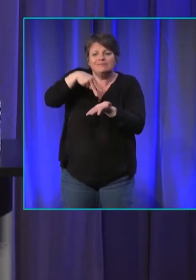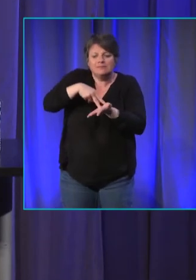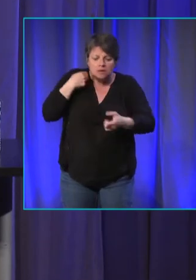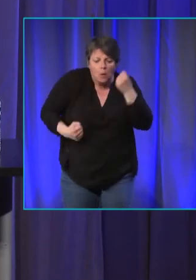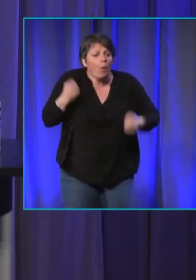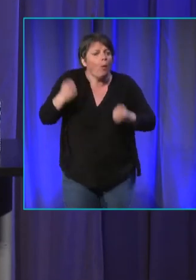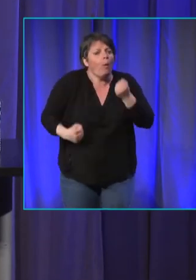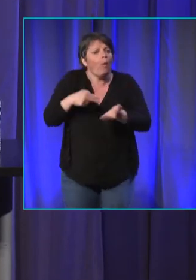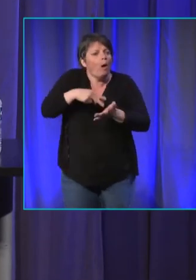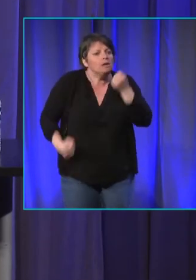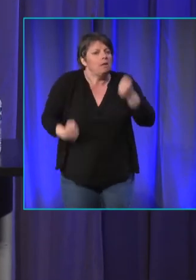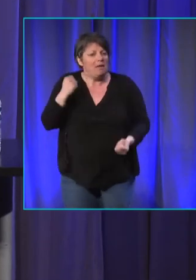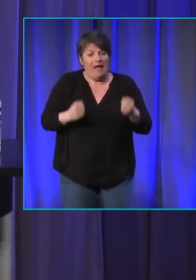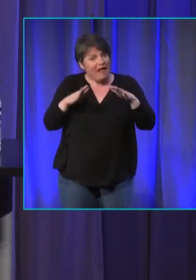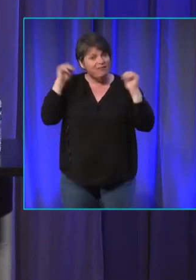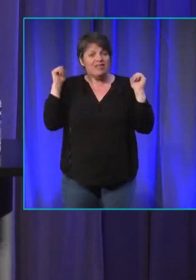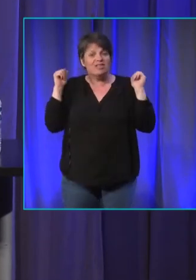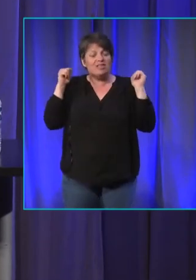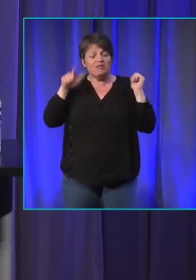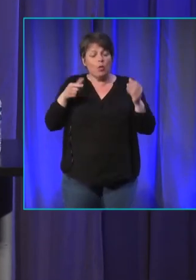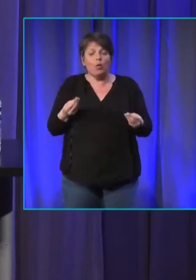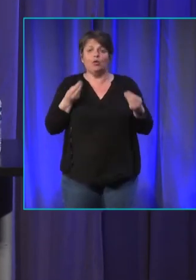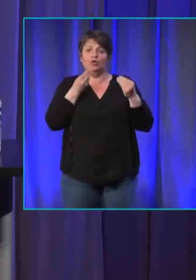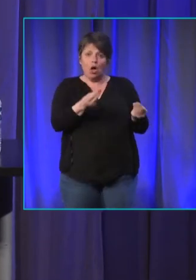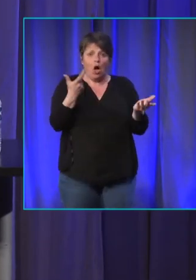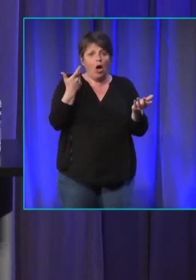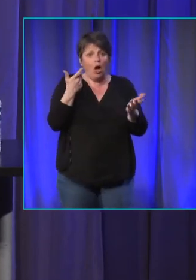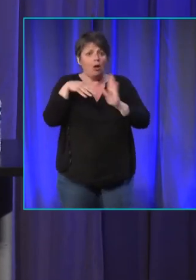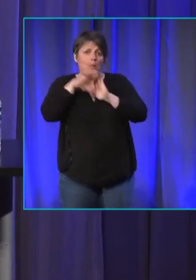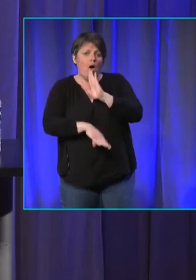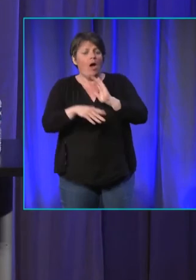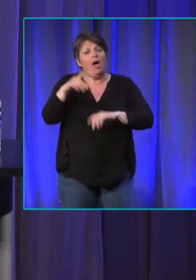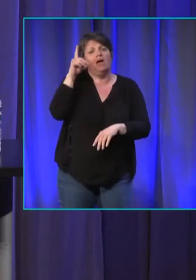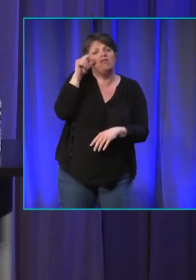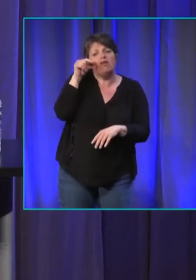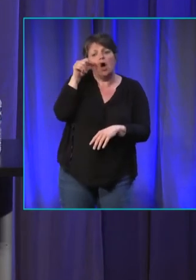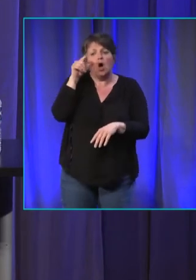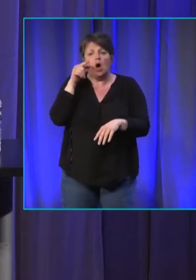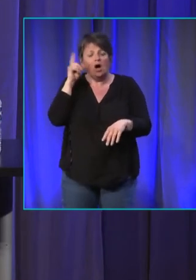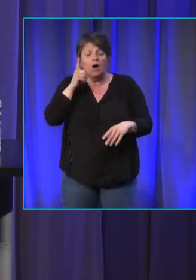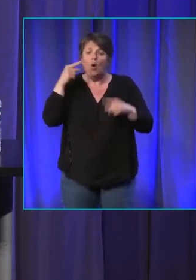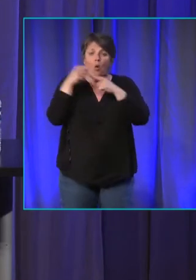ce qu'on trouve avec la course à pied. Donc il faut alléger la charge, il faut éviter d'intensifier